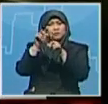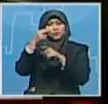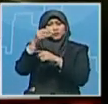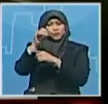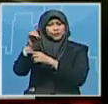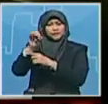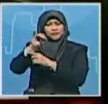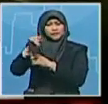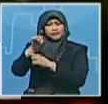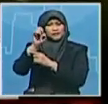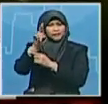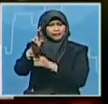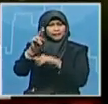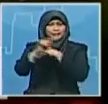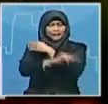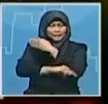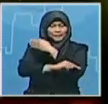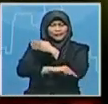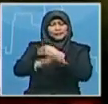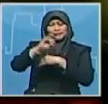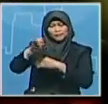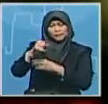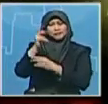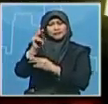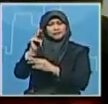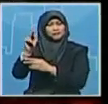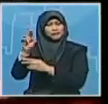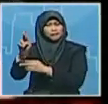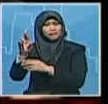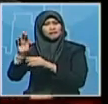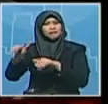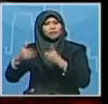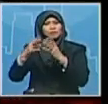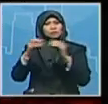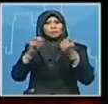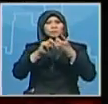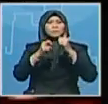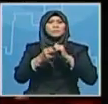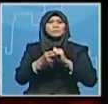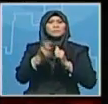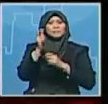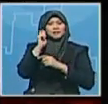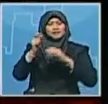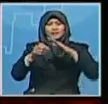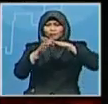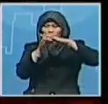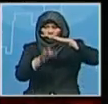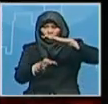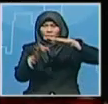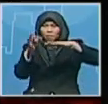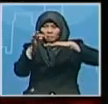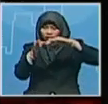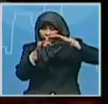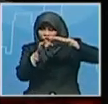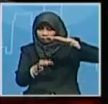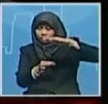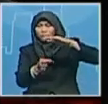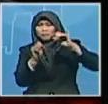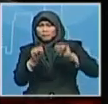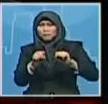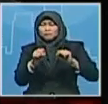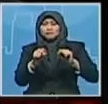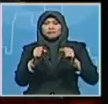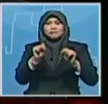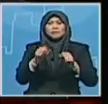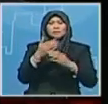JKR Negeri dan juga JKJR ini menangani isu berkait dengan pothole yang ada, dan saya ingin berkongsikan sekali lagi untuk manfaat rakyat, boleh Datuk